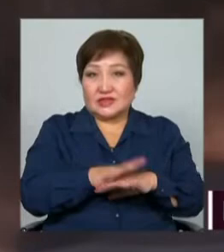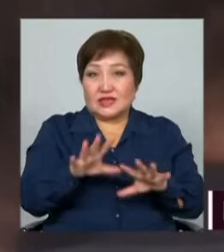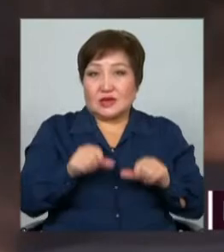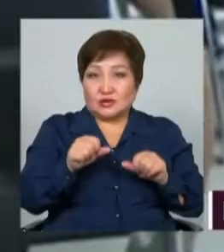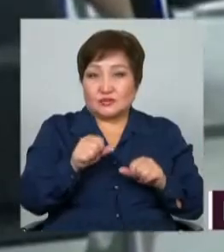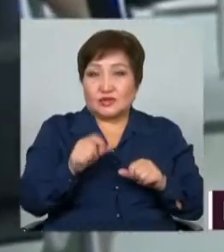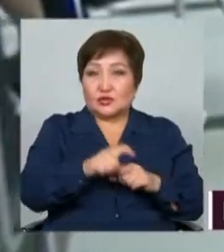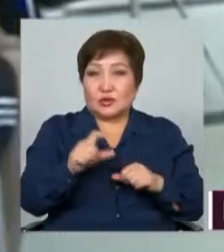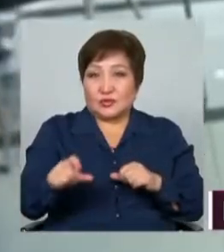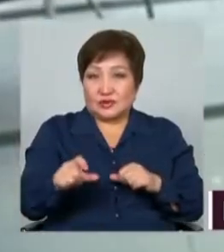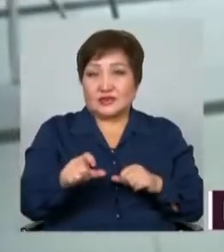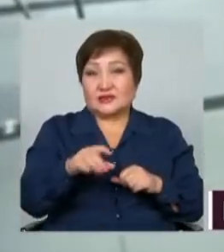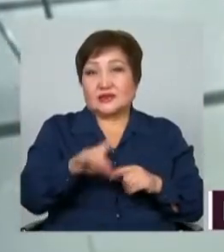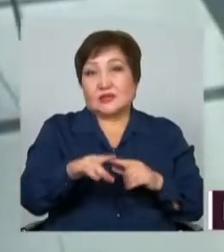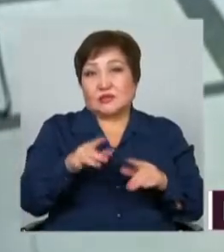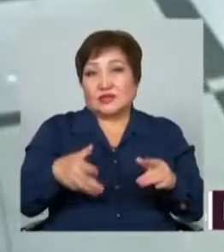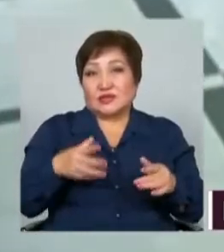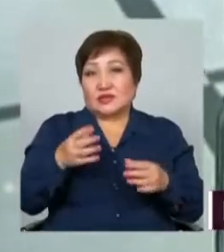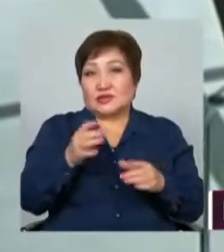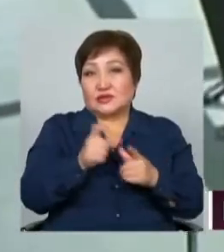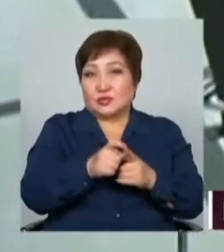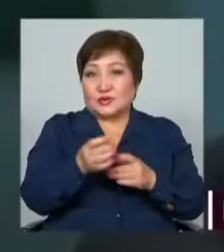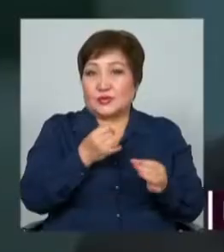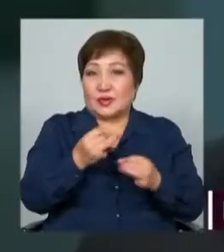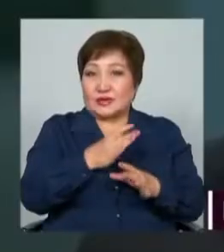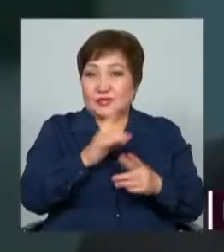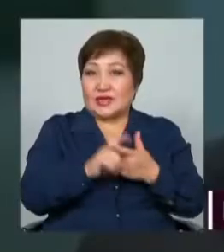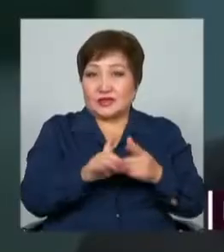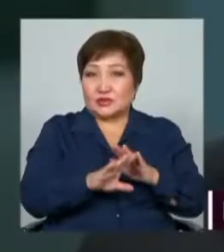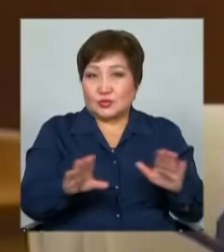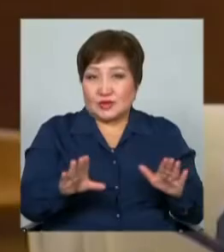сөз байласуына жол бермеу қажеттігін айтты.